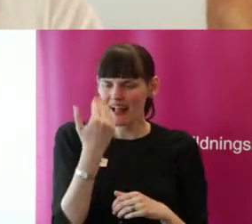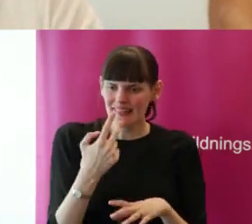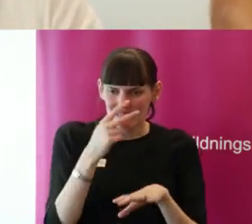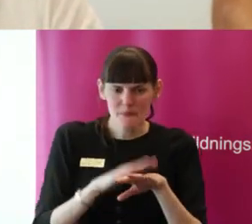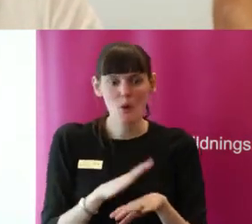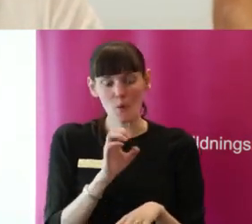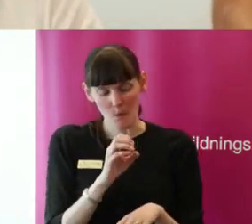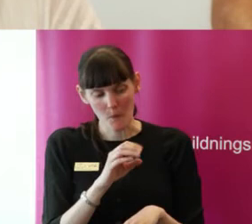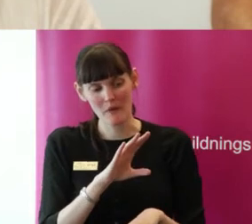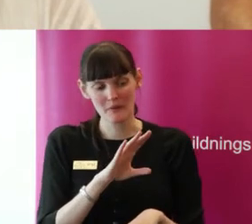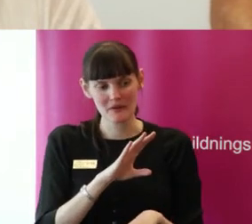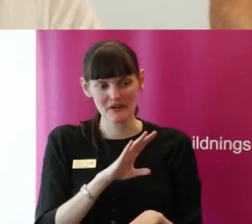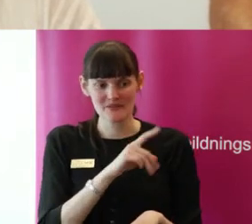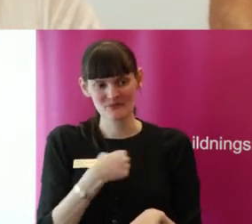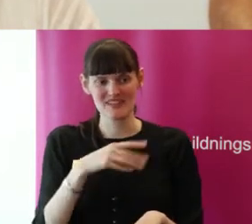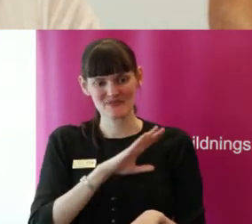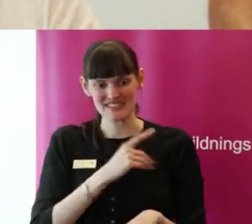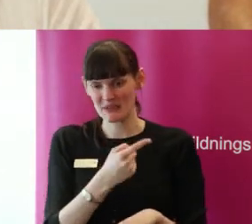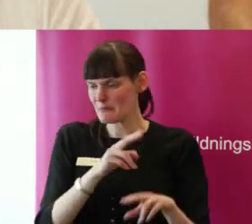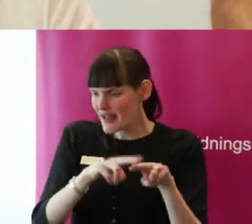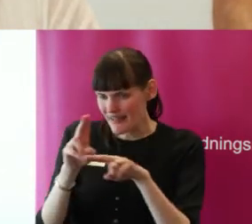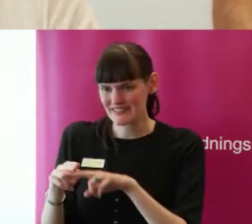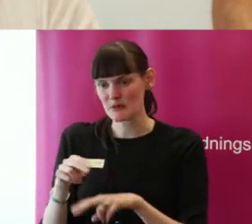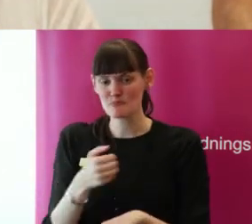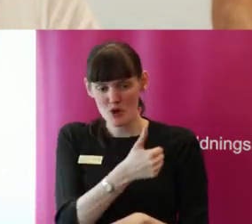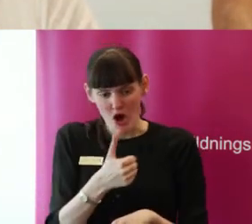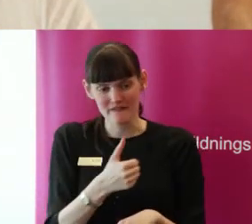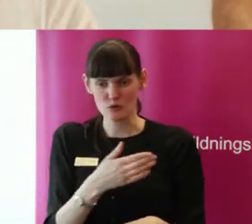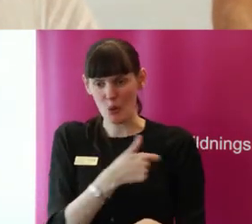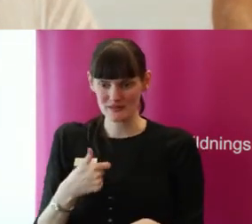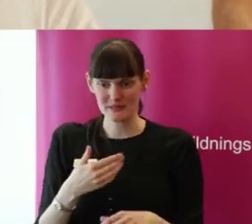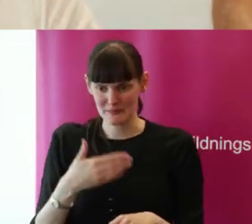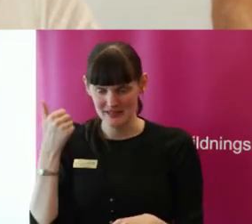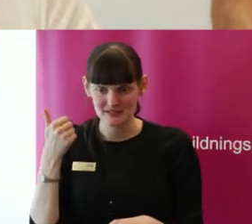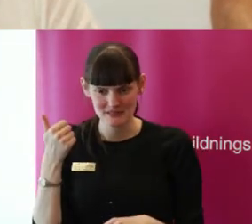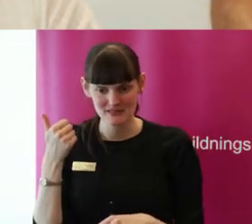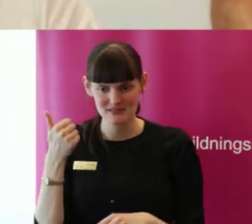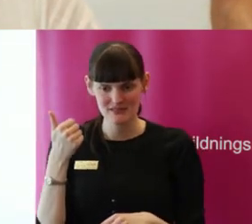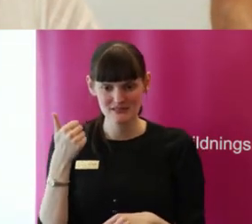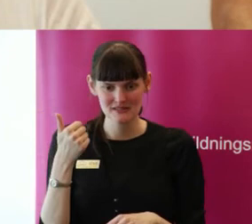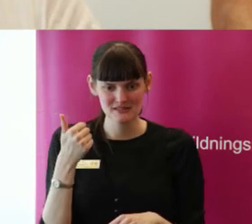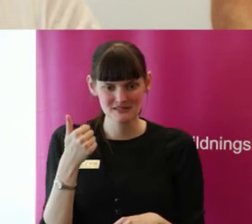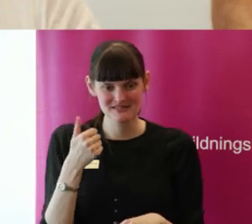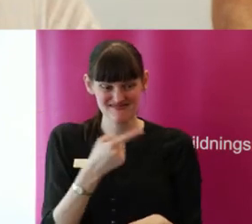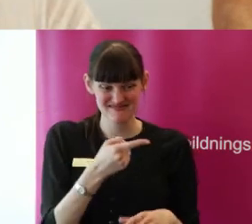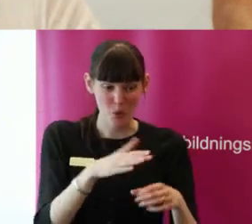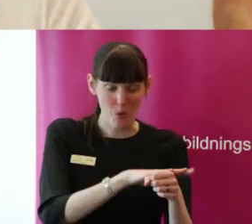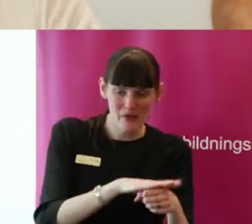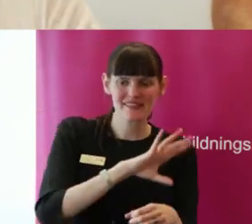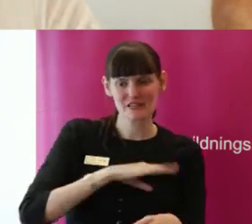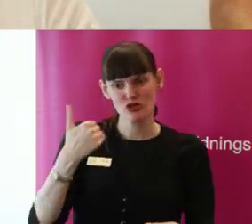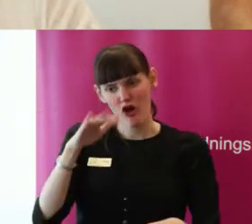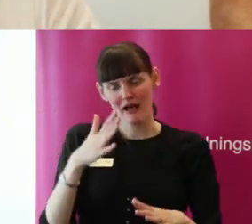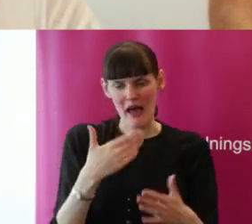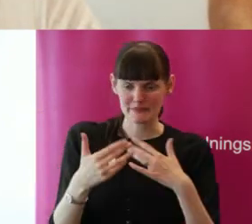på de ställena där behoven är som störst. Och det kanske är positivt att säga i sammanhanget, där det finns både hög arbetslöshet, kort